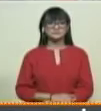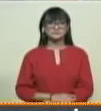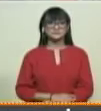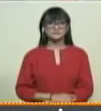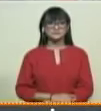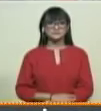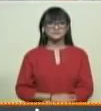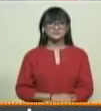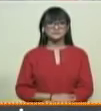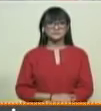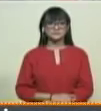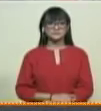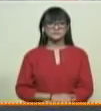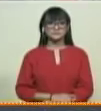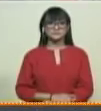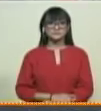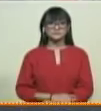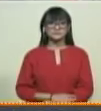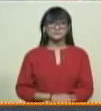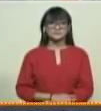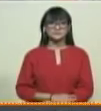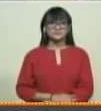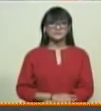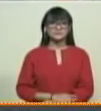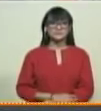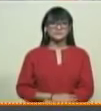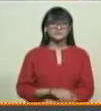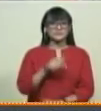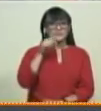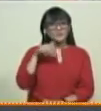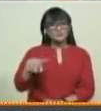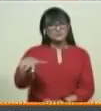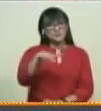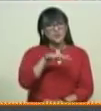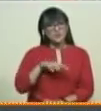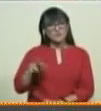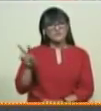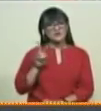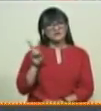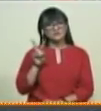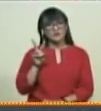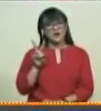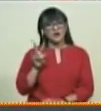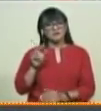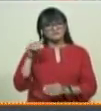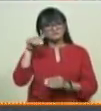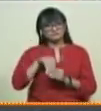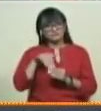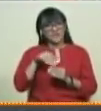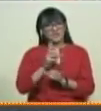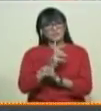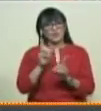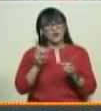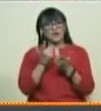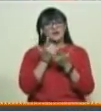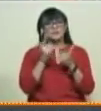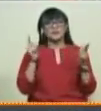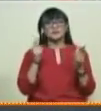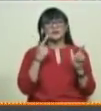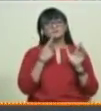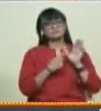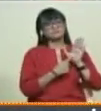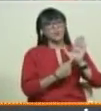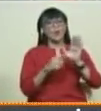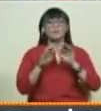ediyorum Sayın Cumhurbaşkanı. El pueblo de Venezuela va a dar una lección de democracia, de libertad al mundo